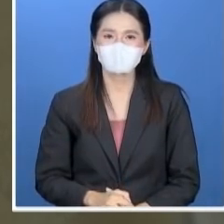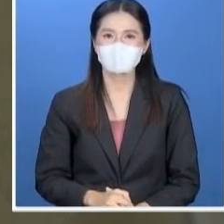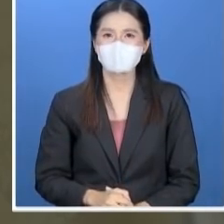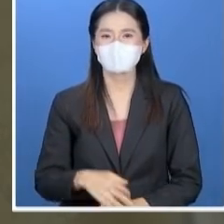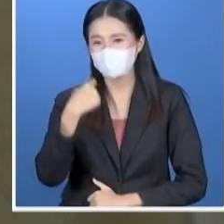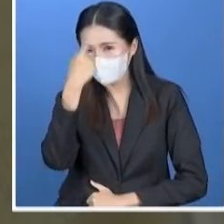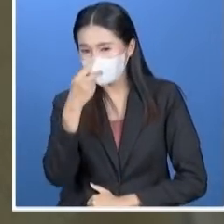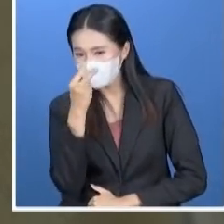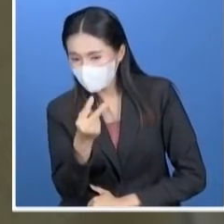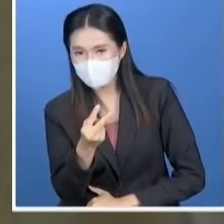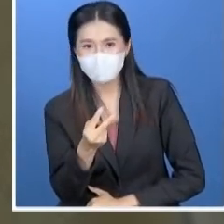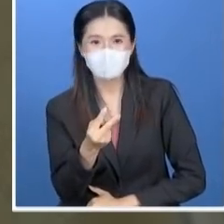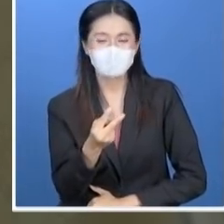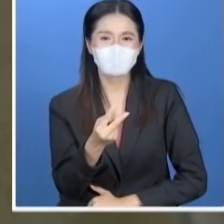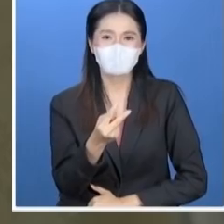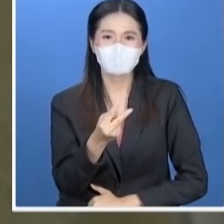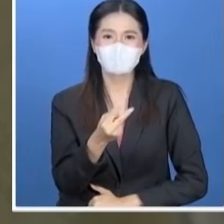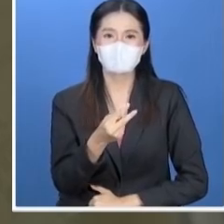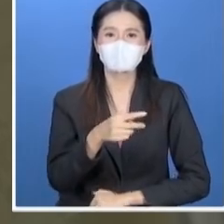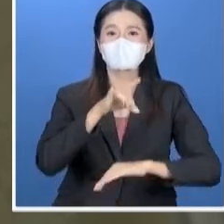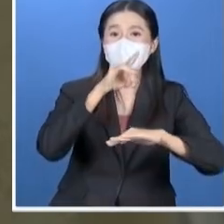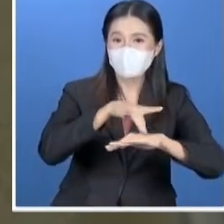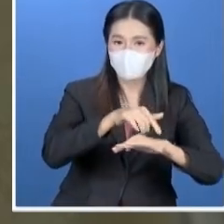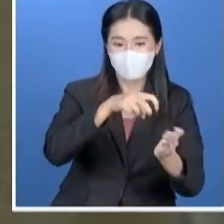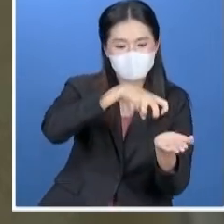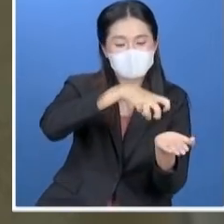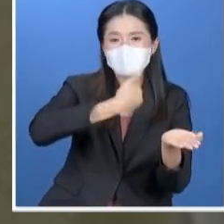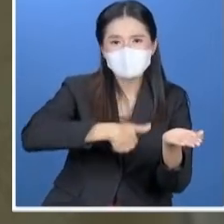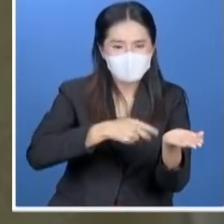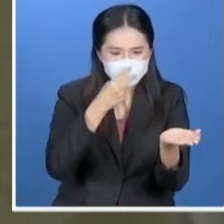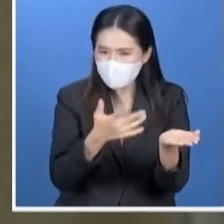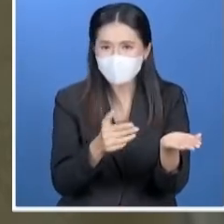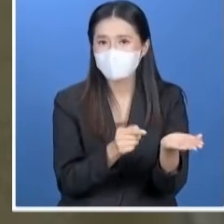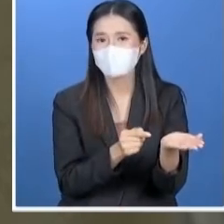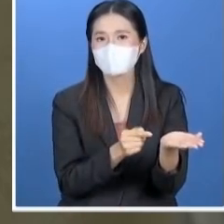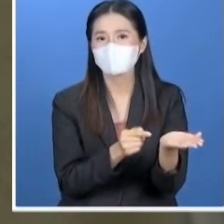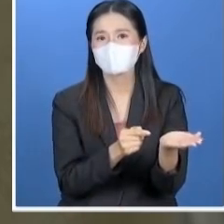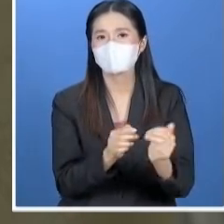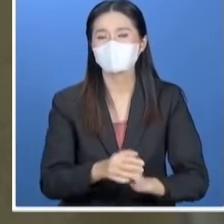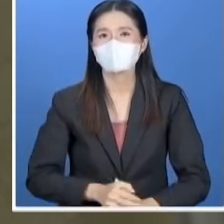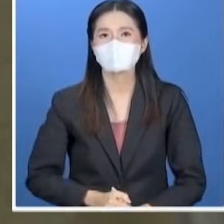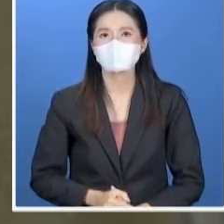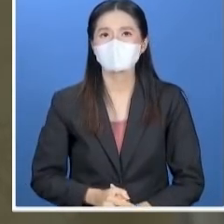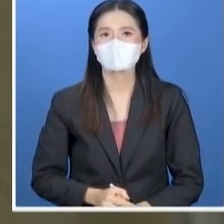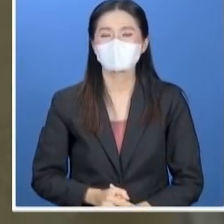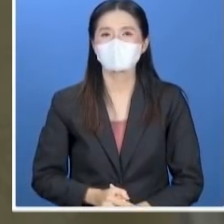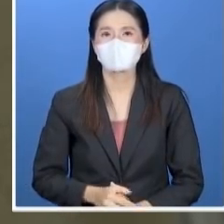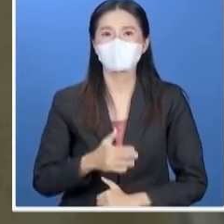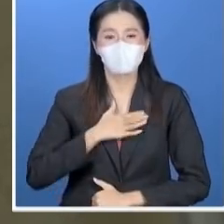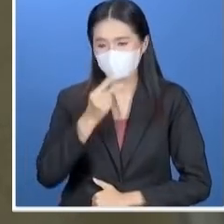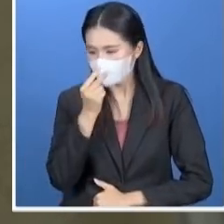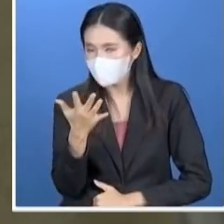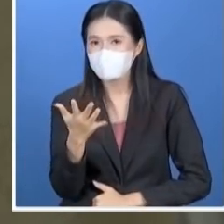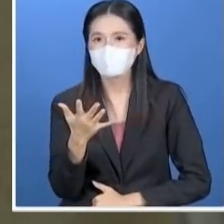ไม่มีใครเห็นว่าคุณแตงโมปัสสาวะท้ายเรือนะครับคือผมก็ไ